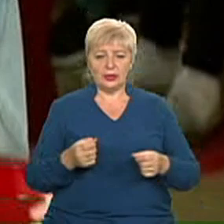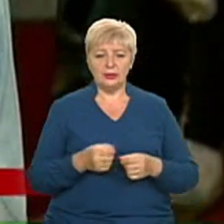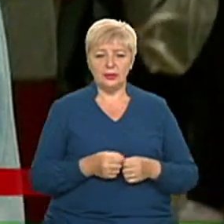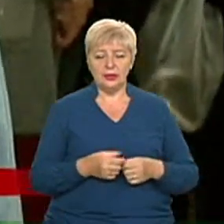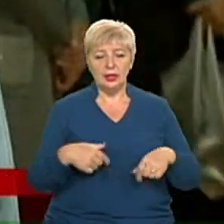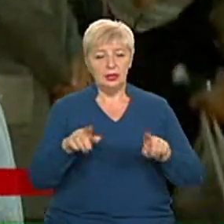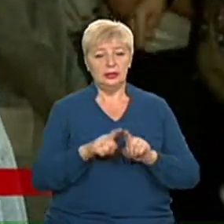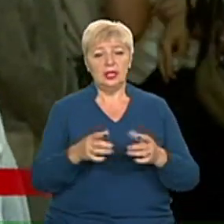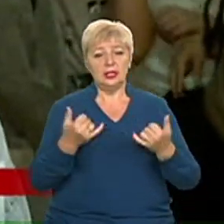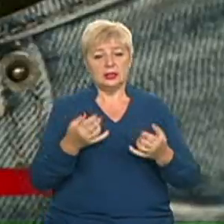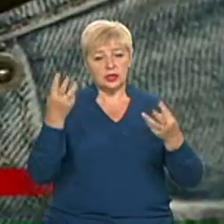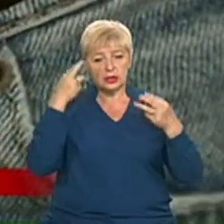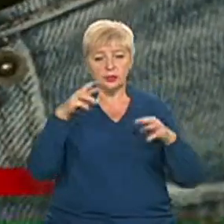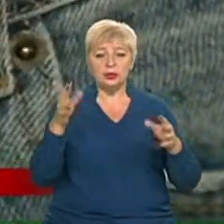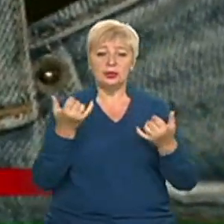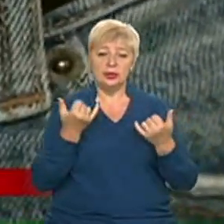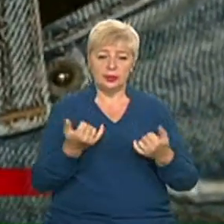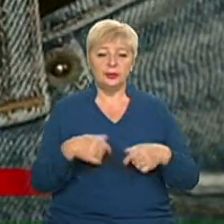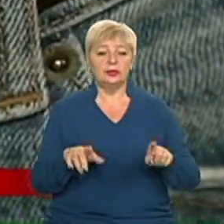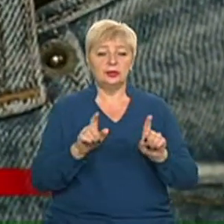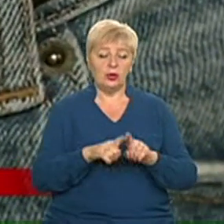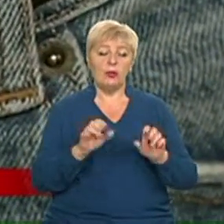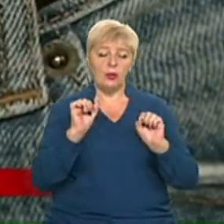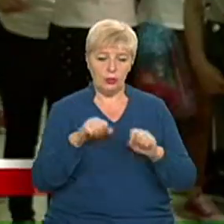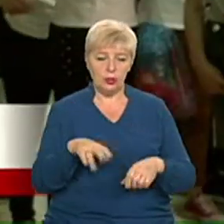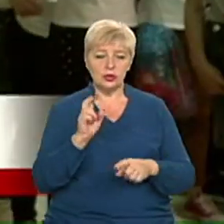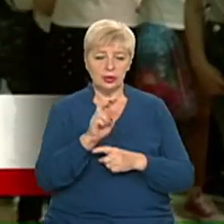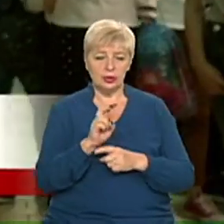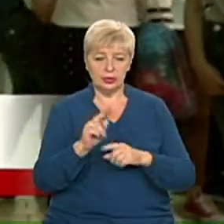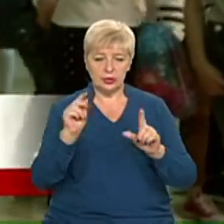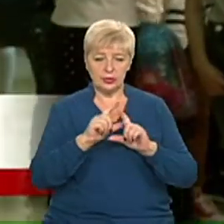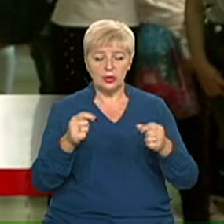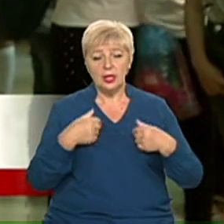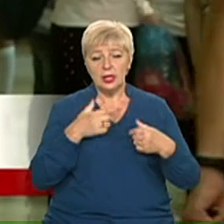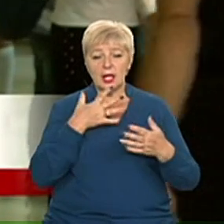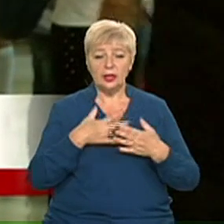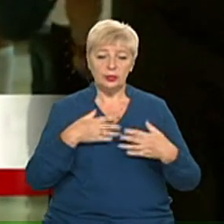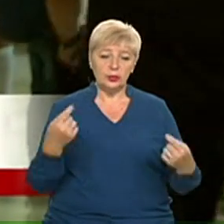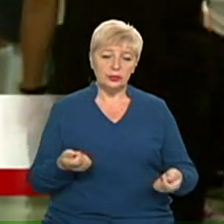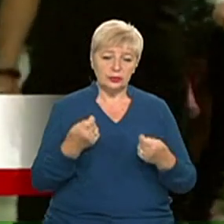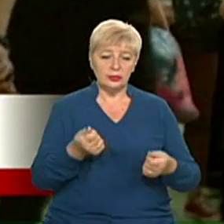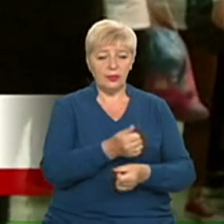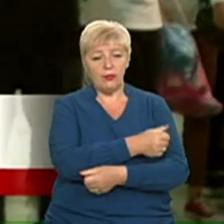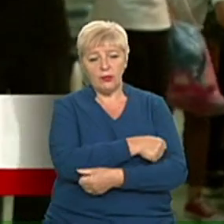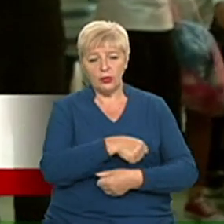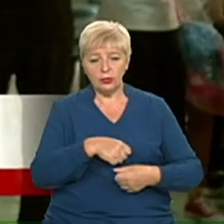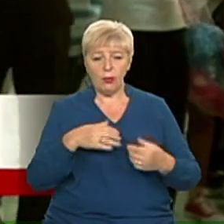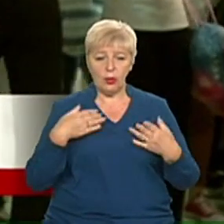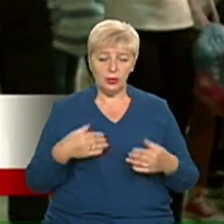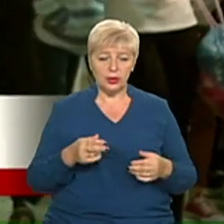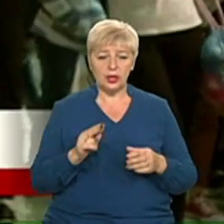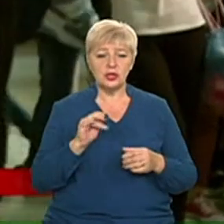каже семикласниця Настя. І тепер у такому можна до школи. Я люблю джинси, футболки, чим платі там,